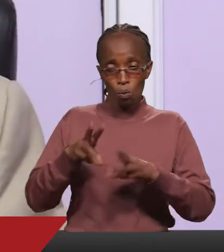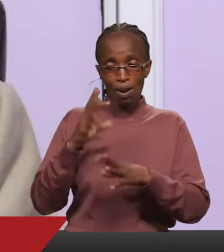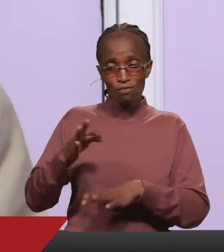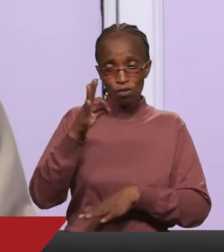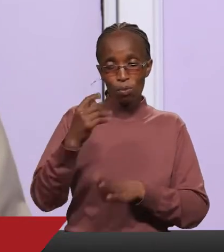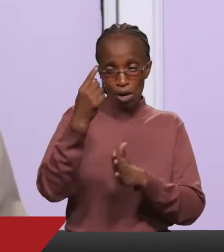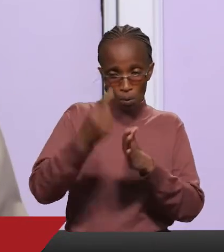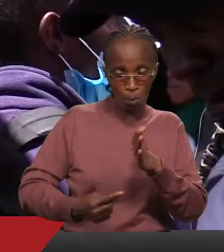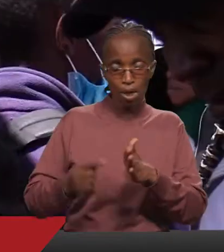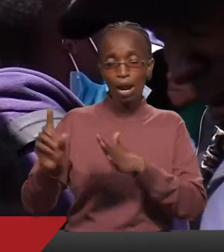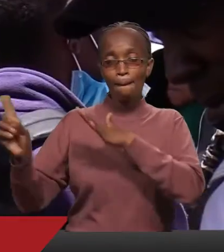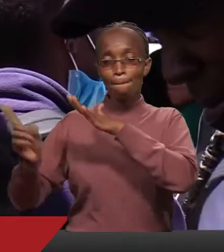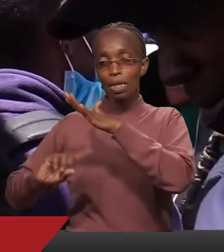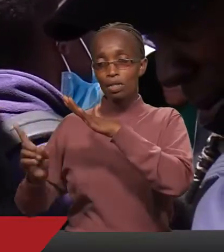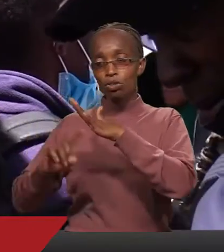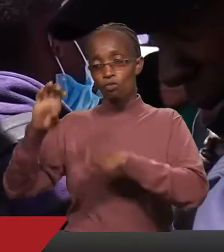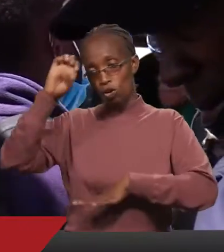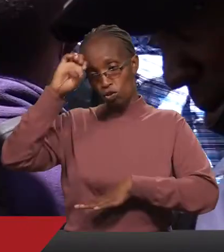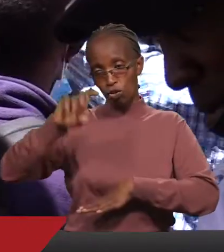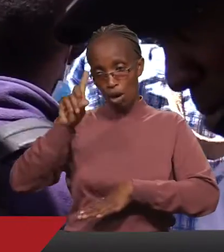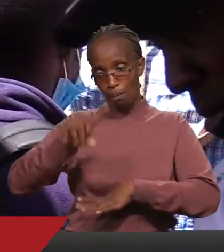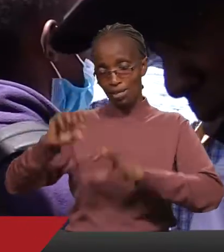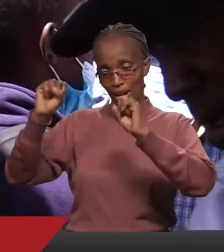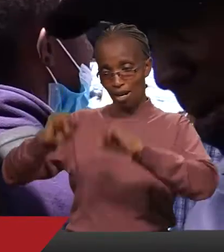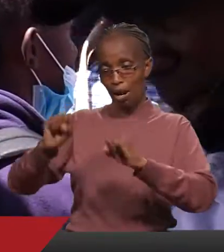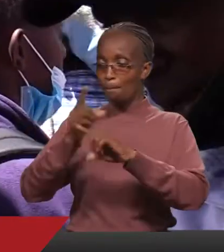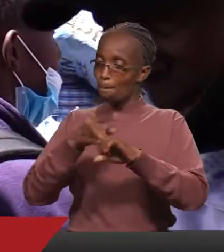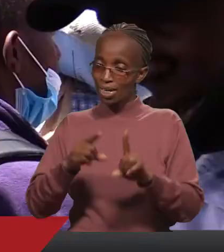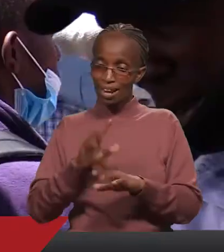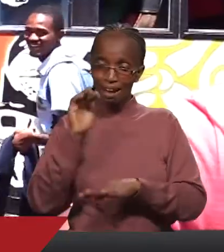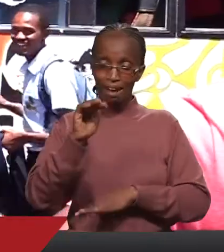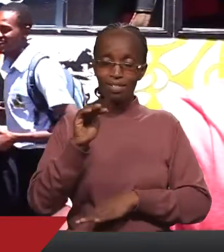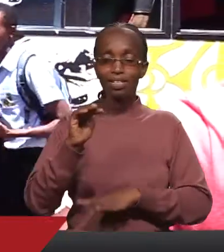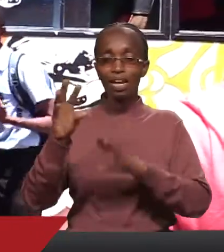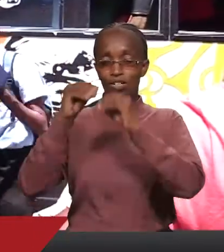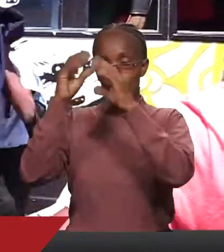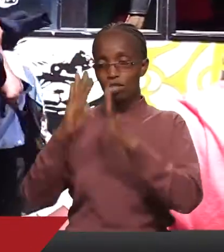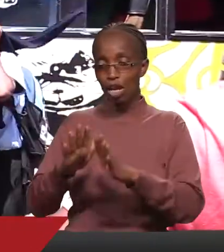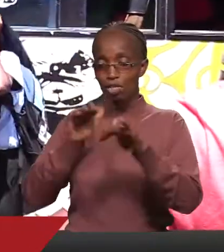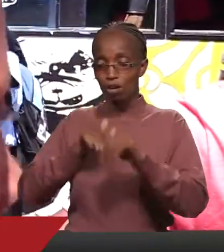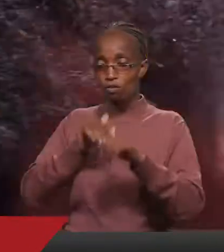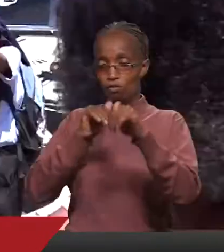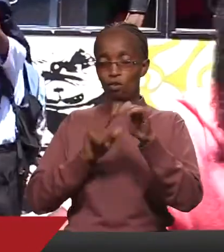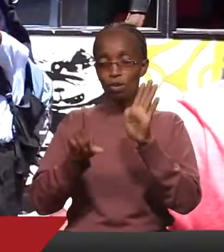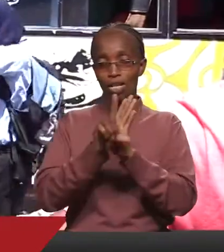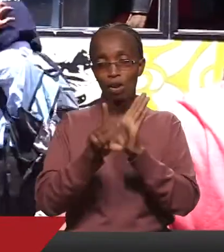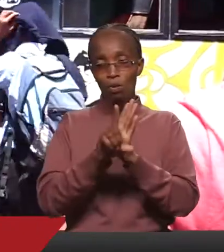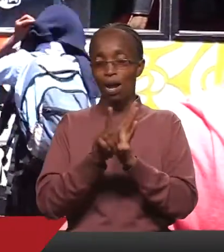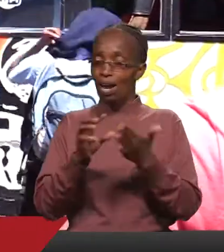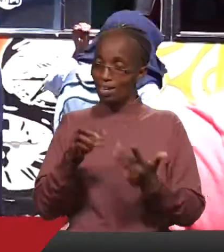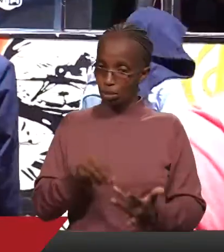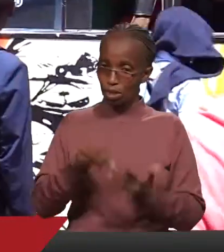should address this issue. Aidha, amewataka walimu kufuata maagizo ya wizara pamoja na sheria